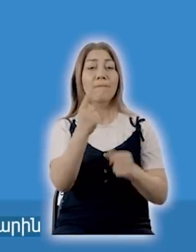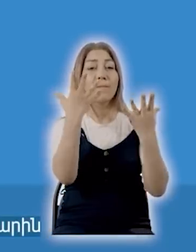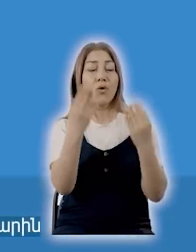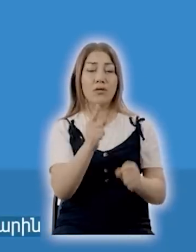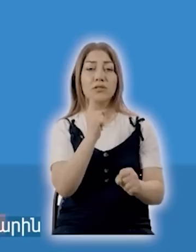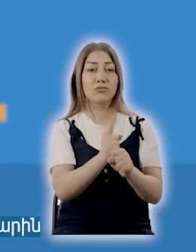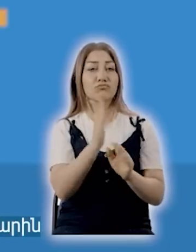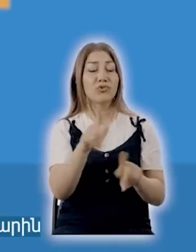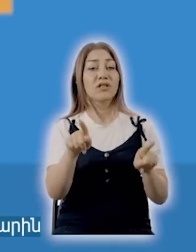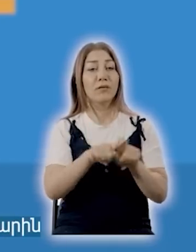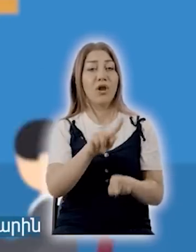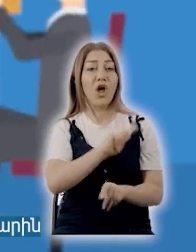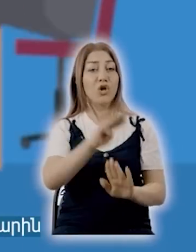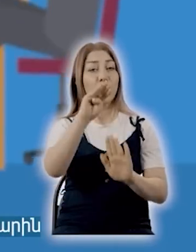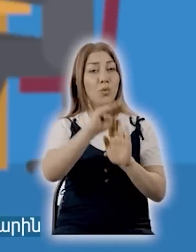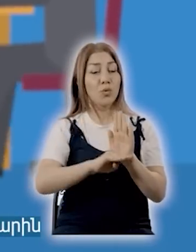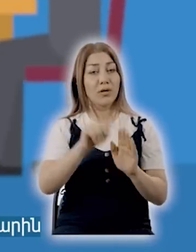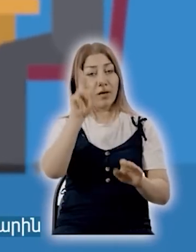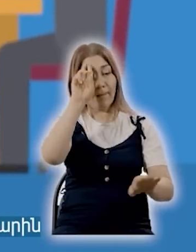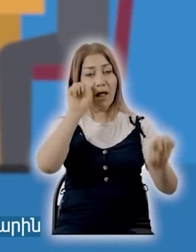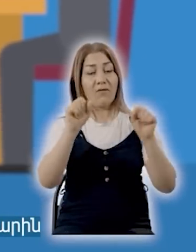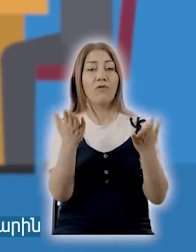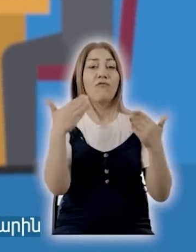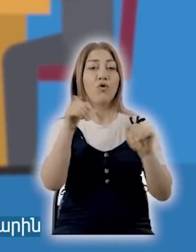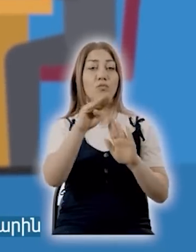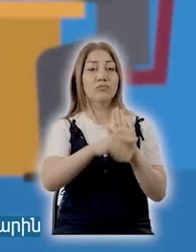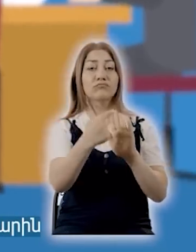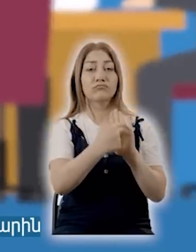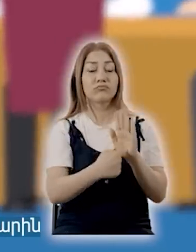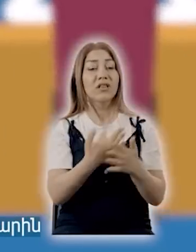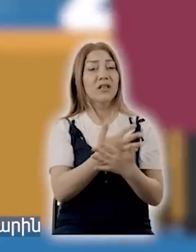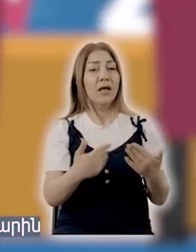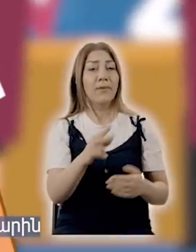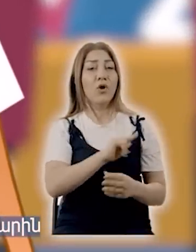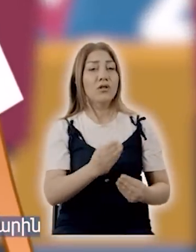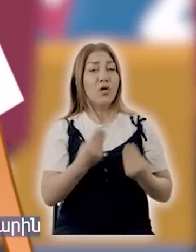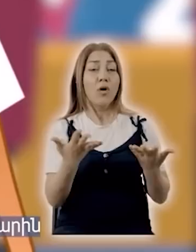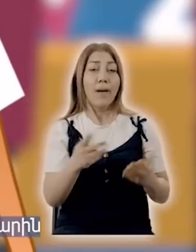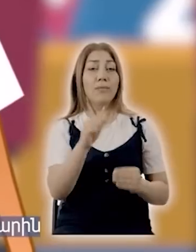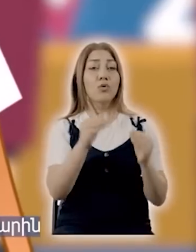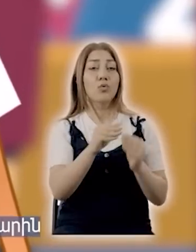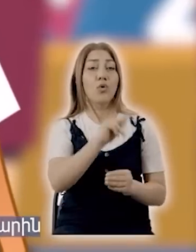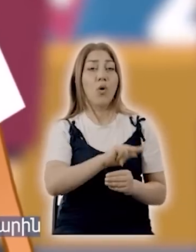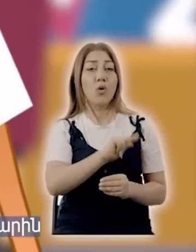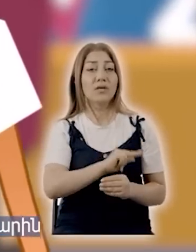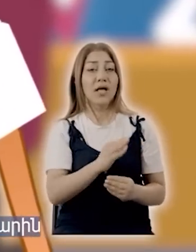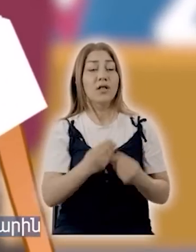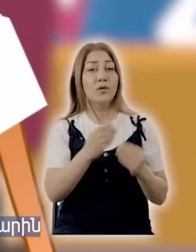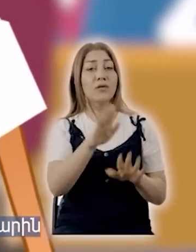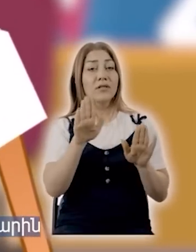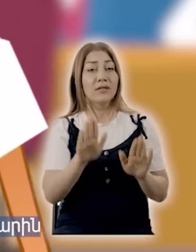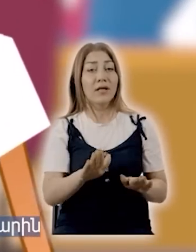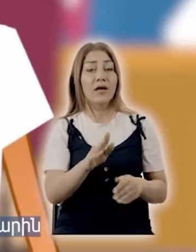օրը։ Նման աշխատանքների ցանկը սահմանում է Հայաստանի Հանրապետության կառավարությունը։ Տարբեր գործատուների կամ նույն գործատուի մոտ երկու եւ